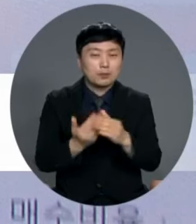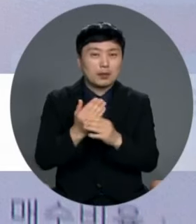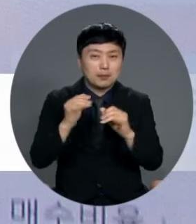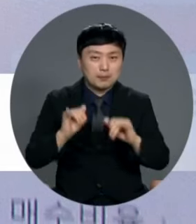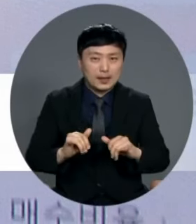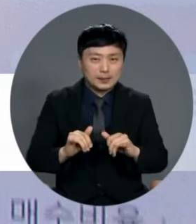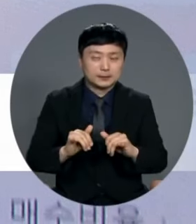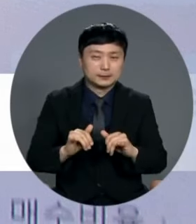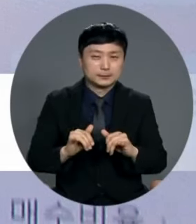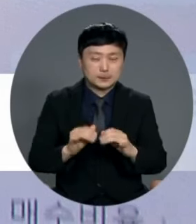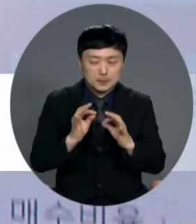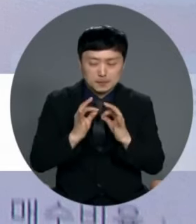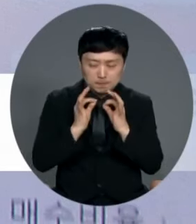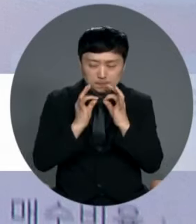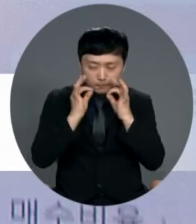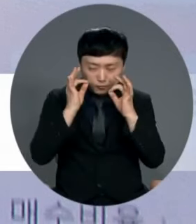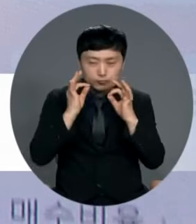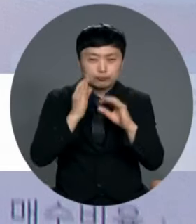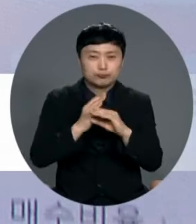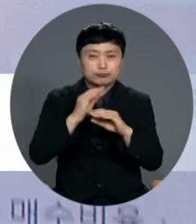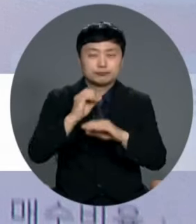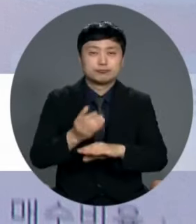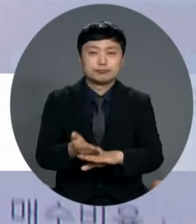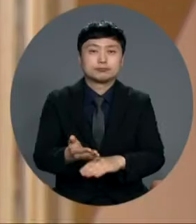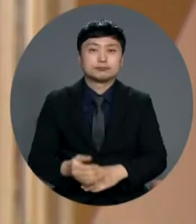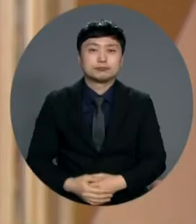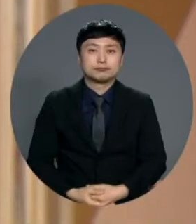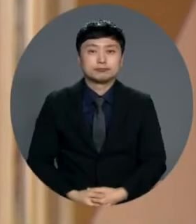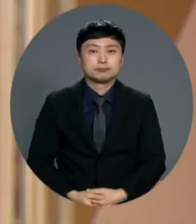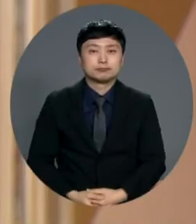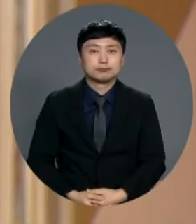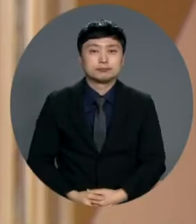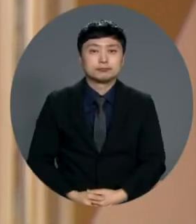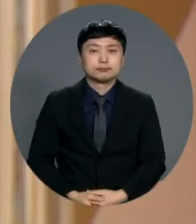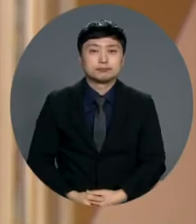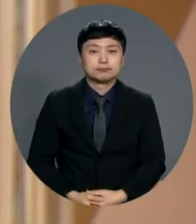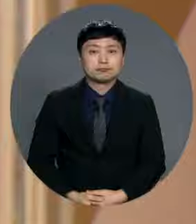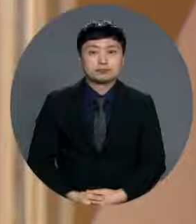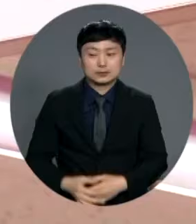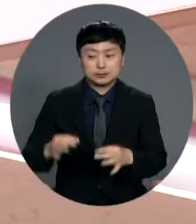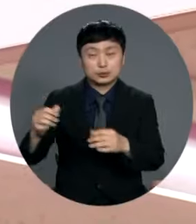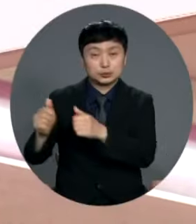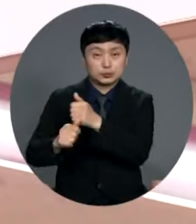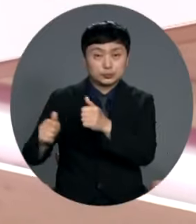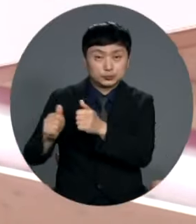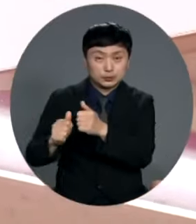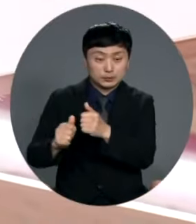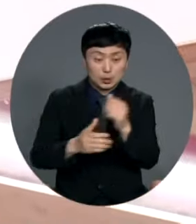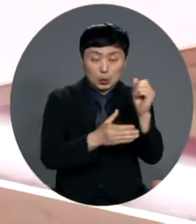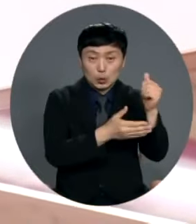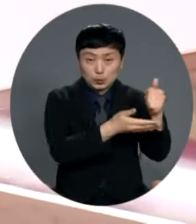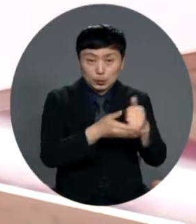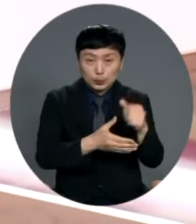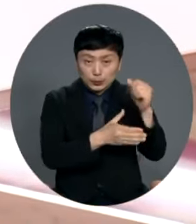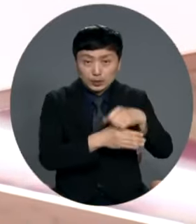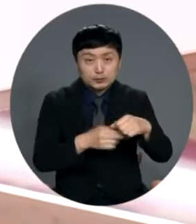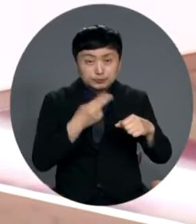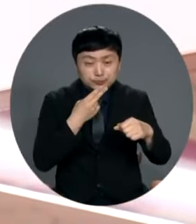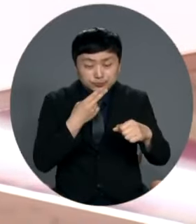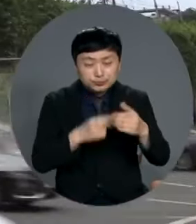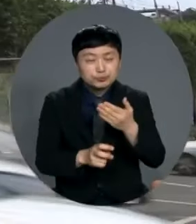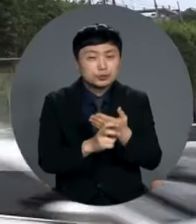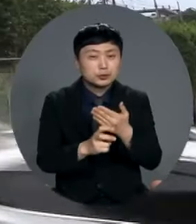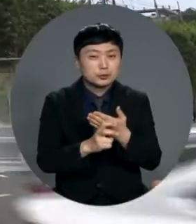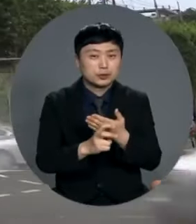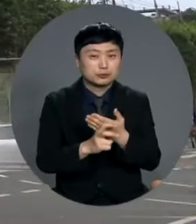구축하겠다 밝혔습니다 김철우 기자입니다 금융위원회가 고객 동의 없이 불법으로 증권